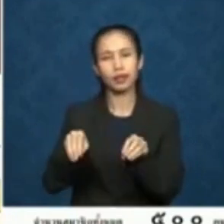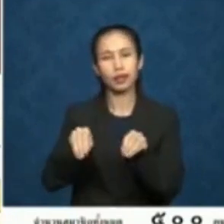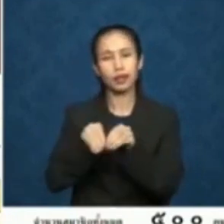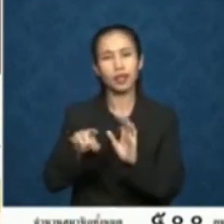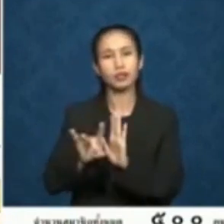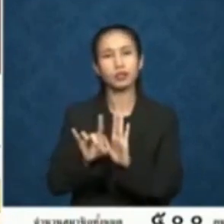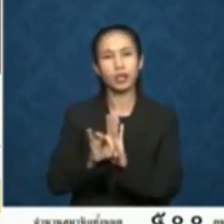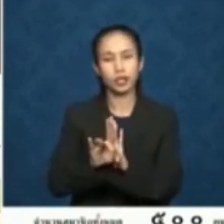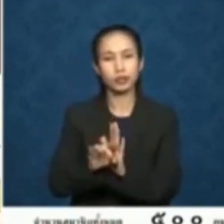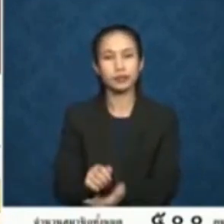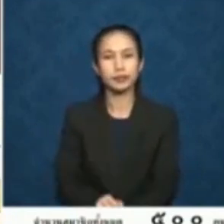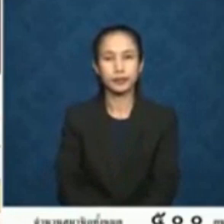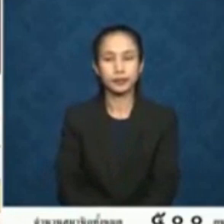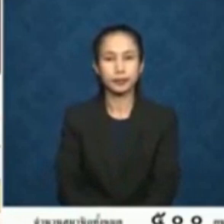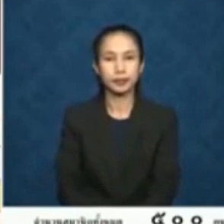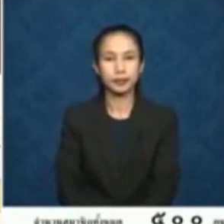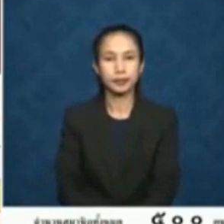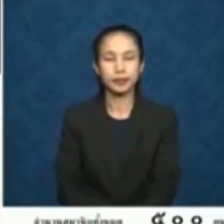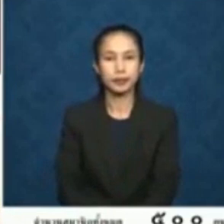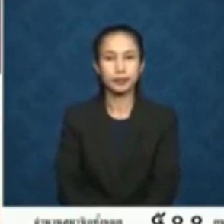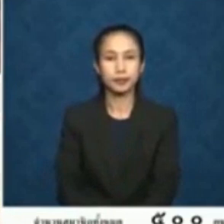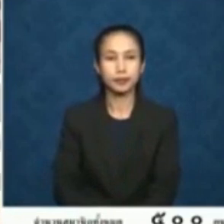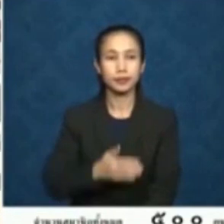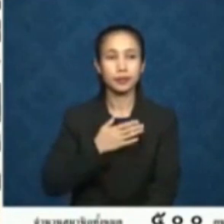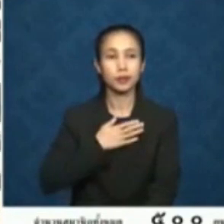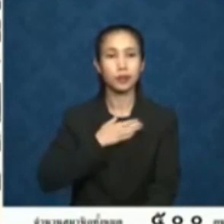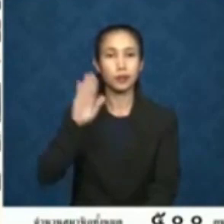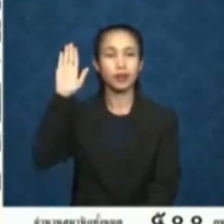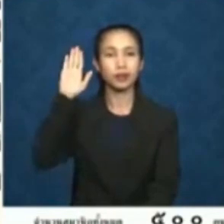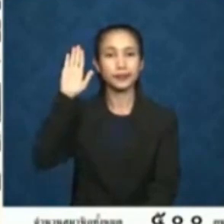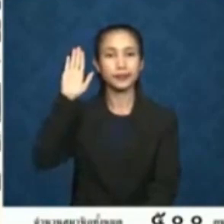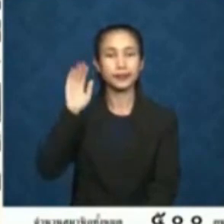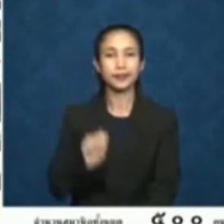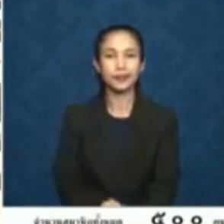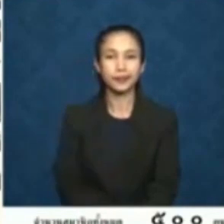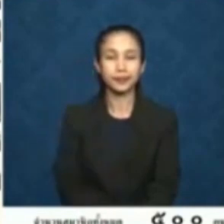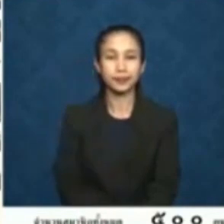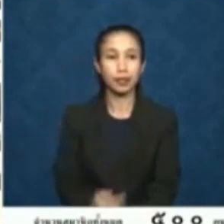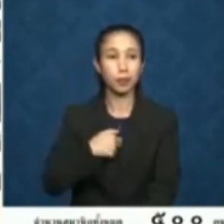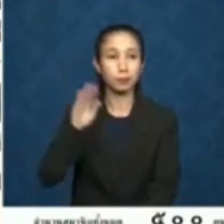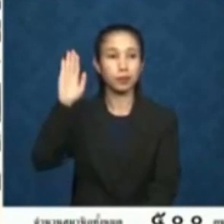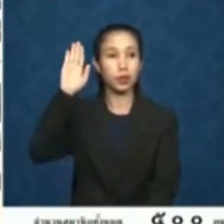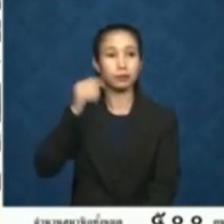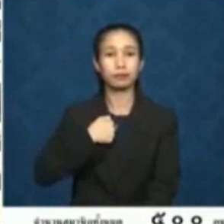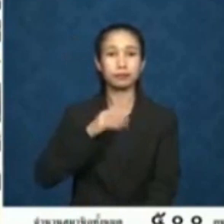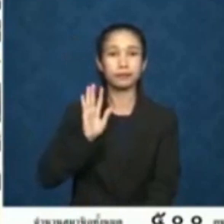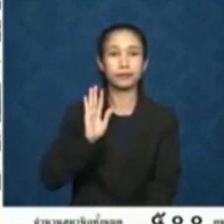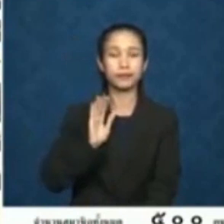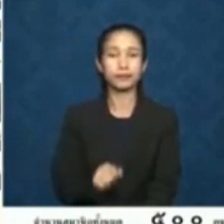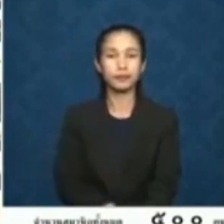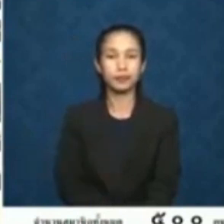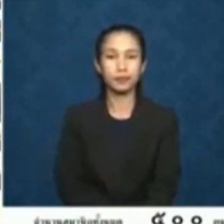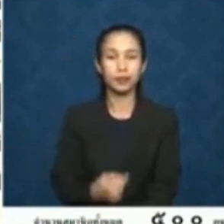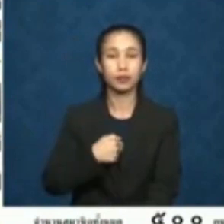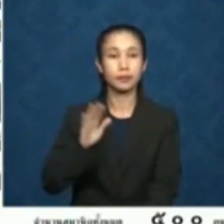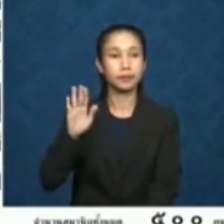มันเดินทางมาถึงขั้นตอนนี้แล้วนะครับเชิญท่านประยุทธ์อีกท่านเดียวสุดท้ายนะครับ ท่านประธานที่เคารพครับผม เชิญท่านประยุทธ์ก่อนครับท่าน